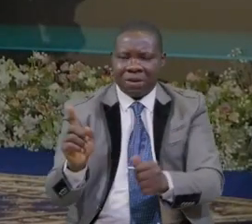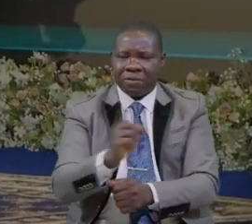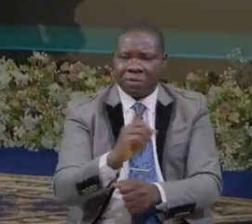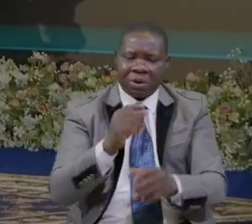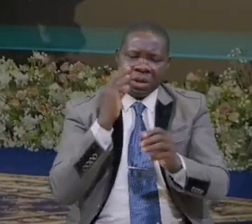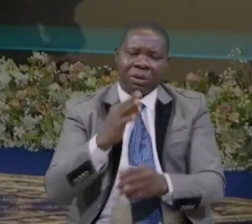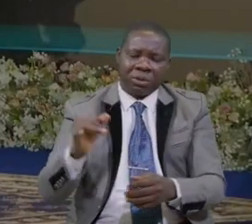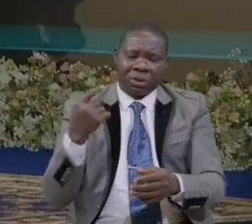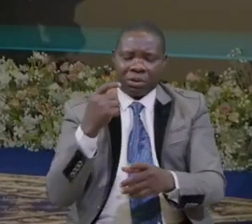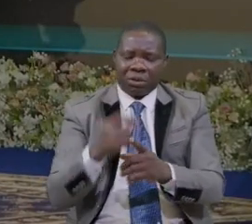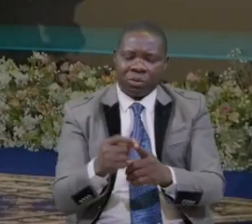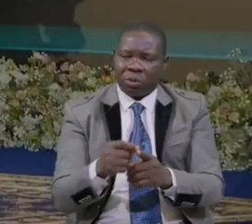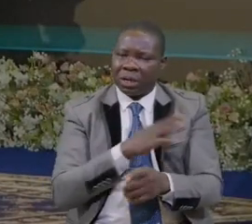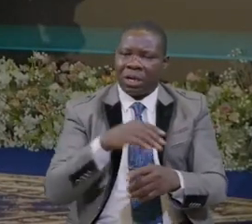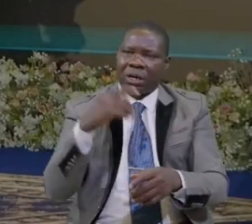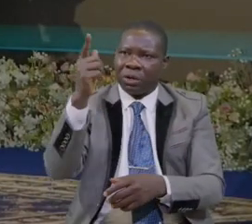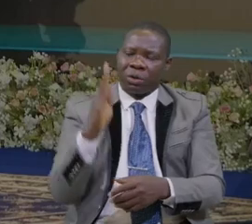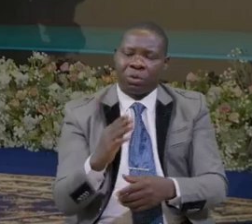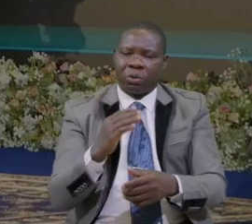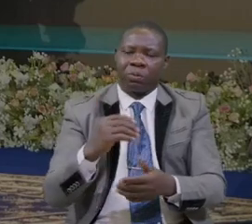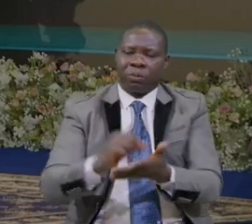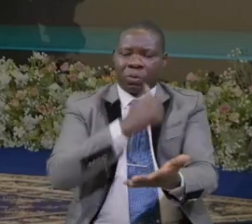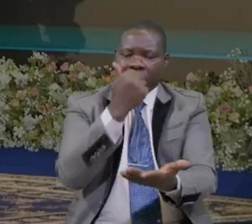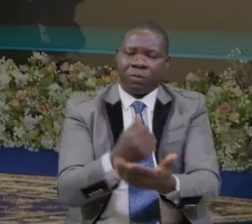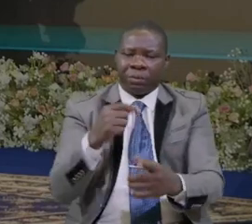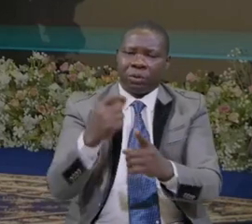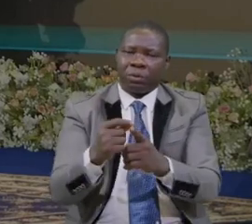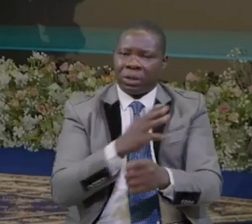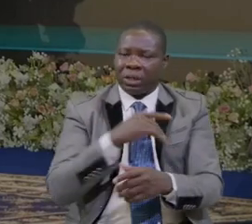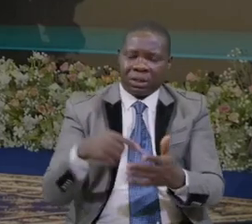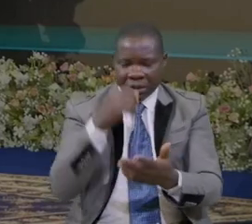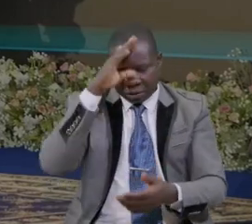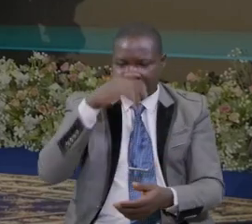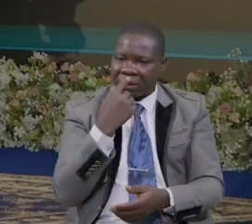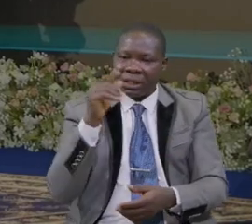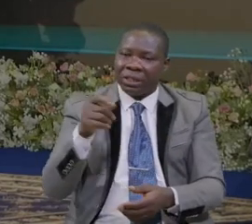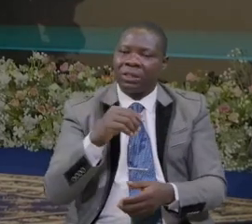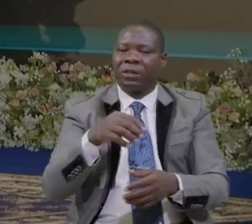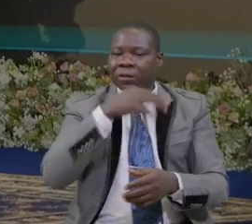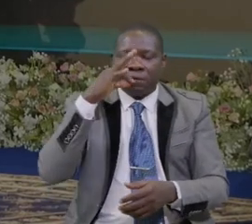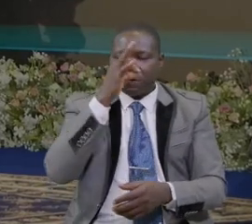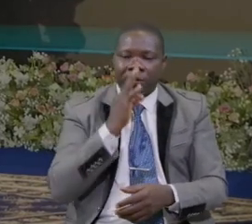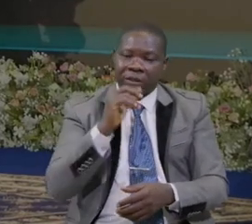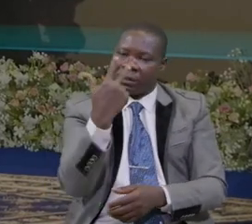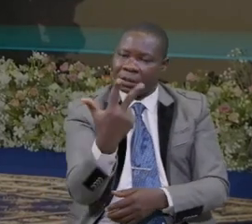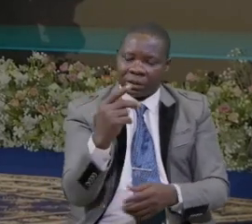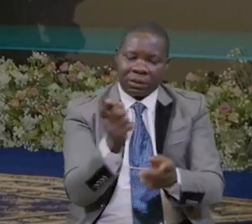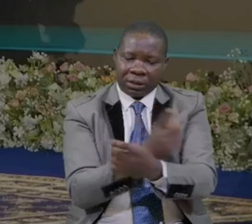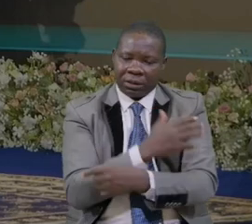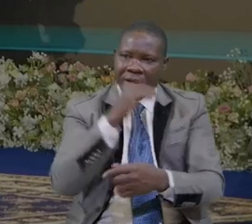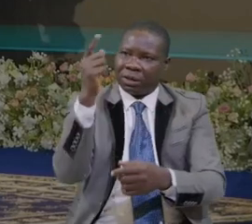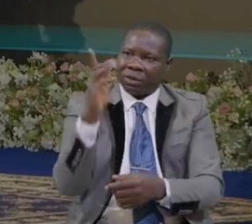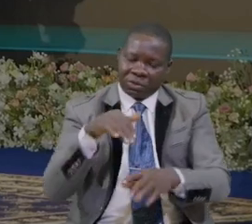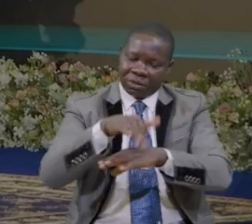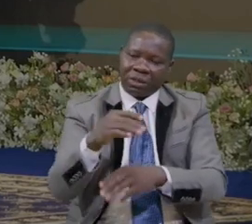Seigneur confirmait la parole. Et cet homme a dit qu'il a jeûné 3 jours et que Dieu l'envoie vers moi pour